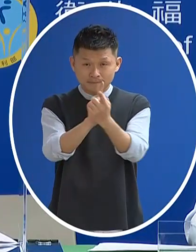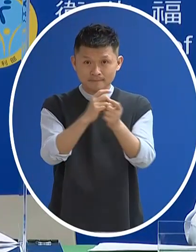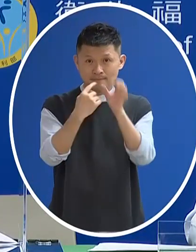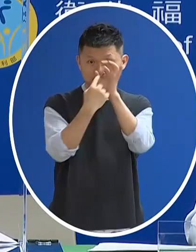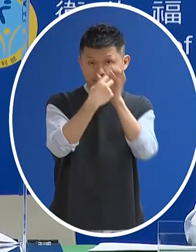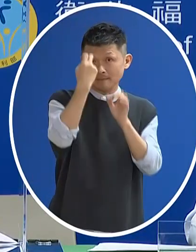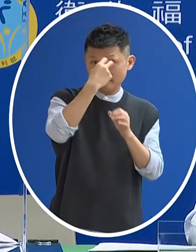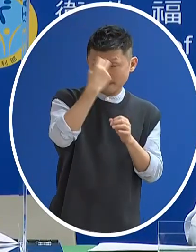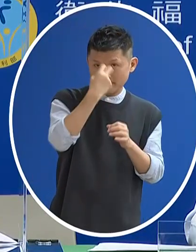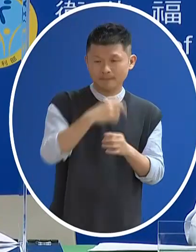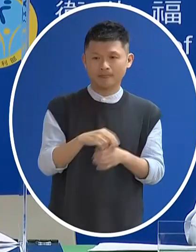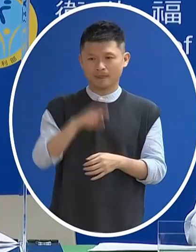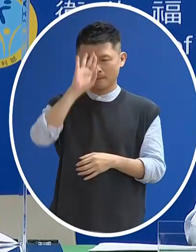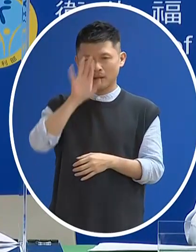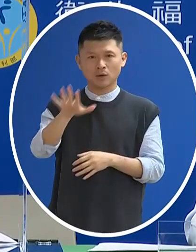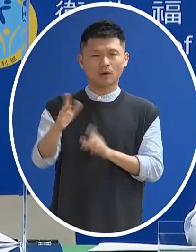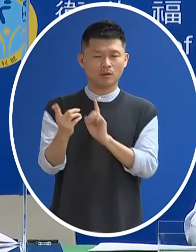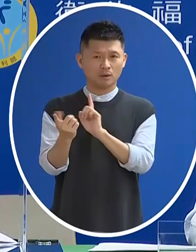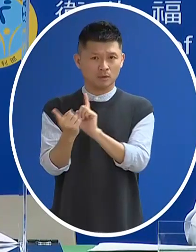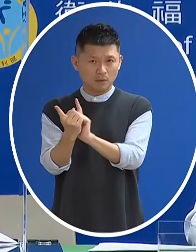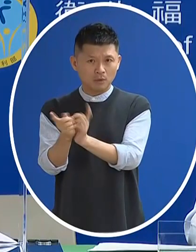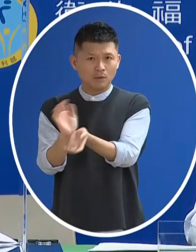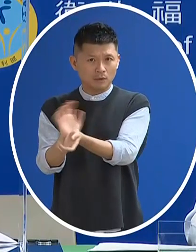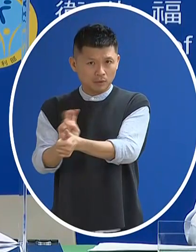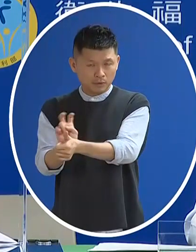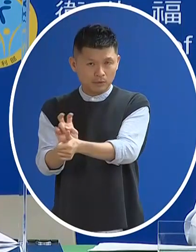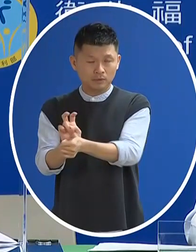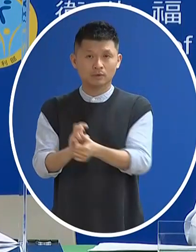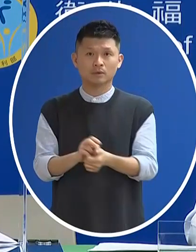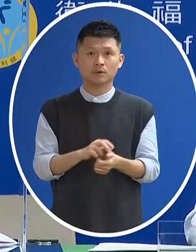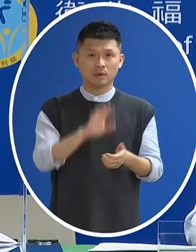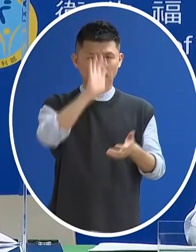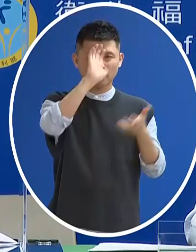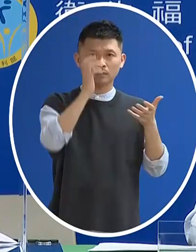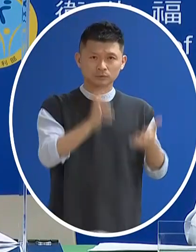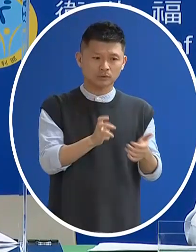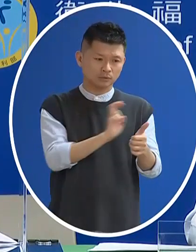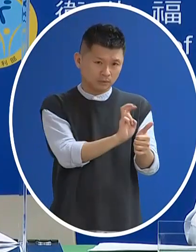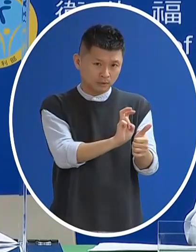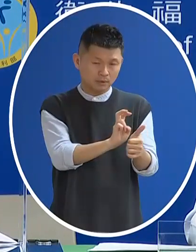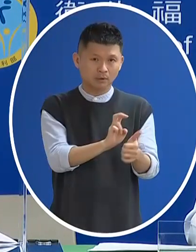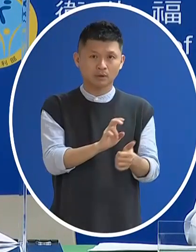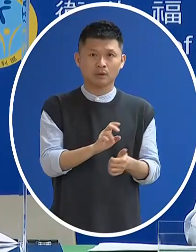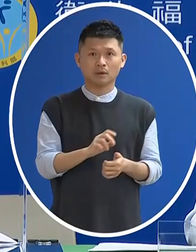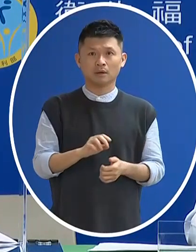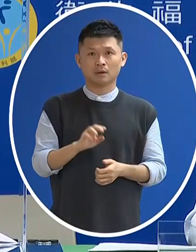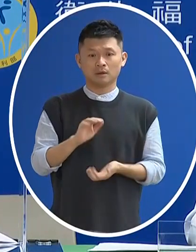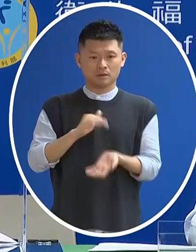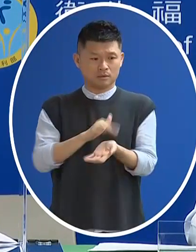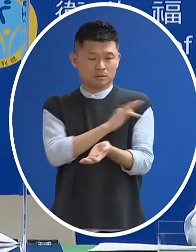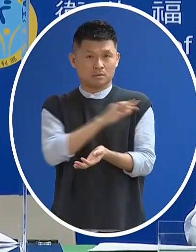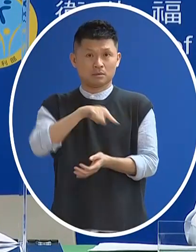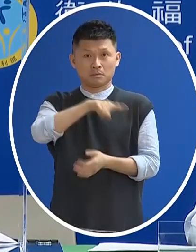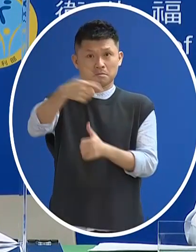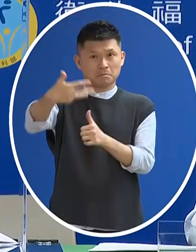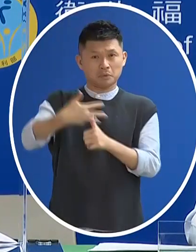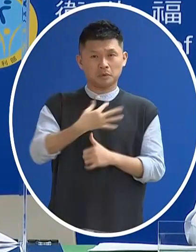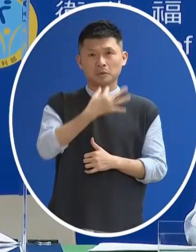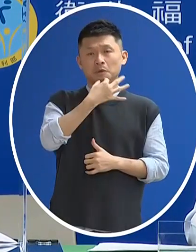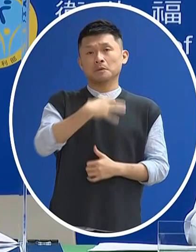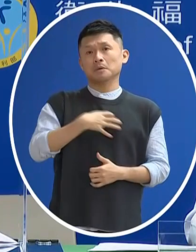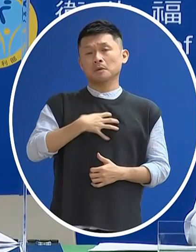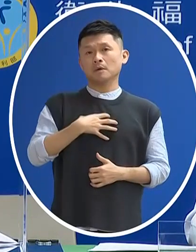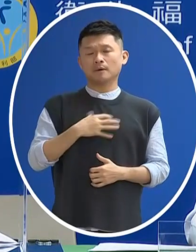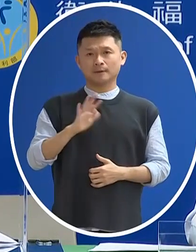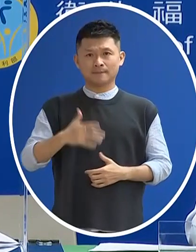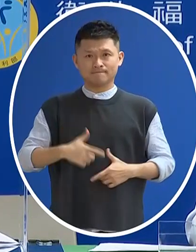病人的照护，甚至重症加护病房的照护，这些医护团队成员都是冒着染疫的风险为了救治病人勇